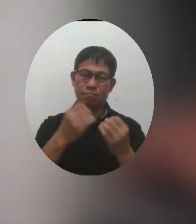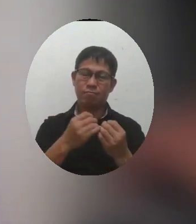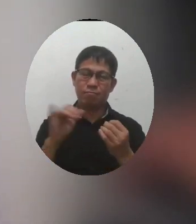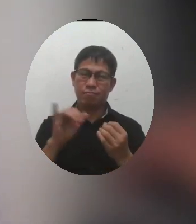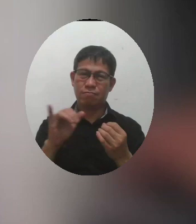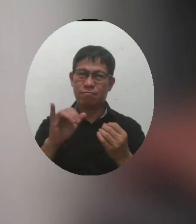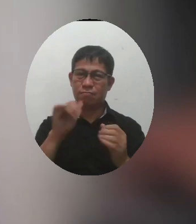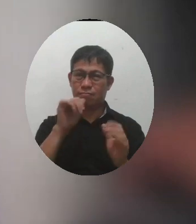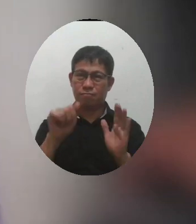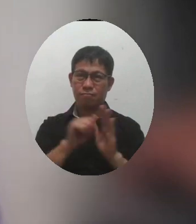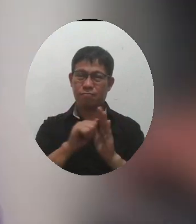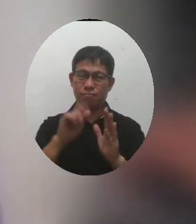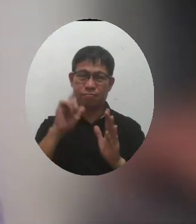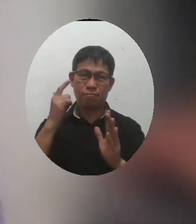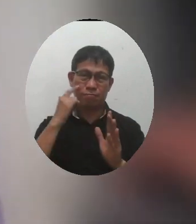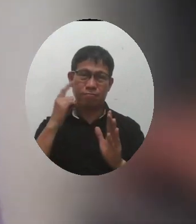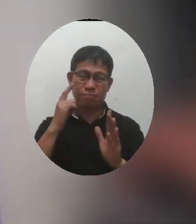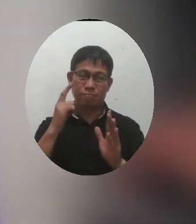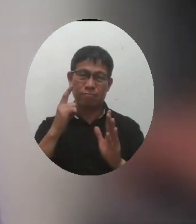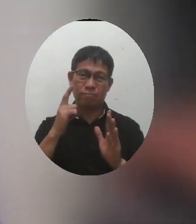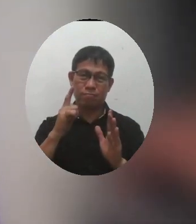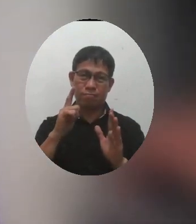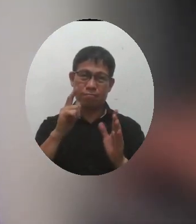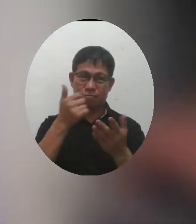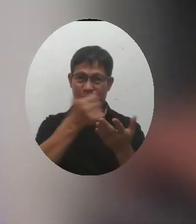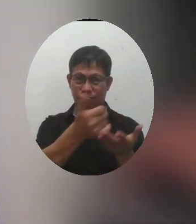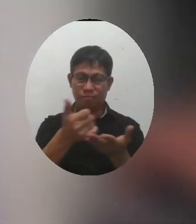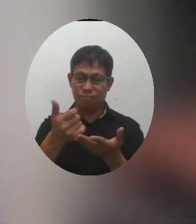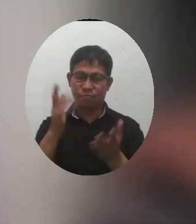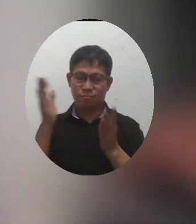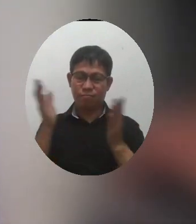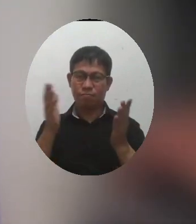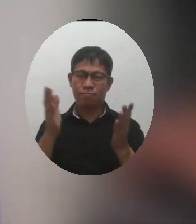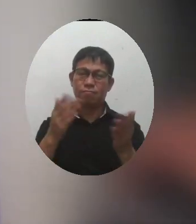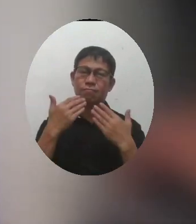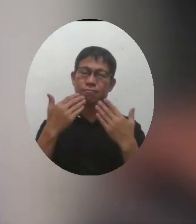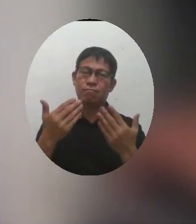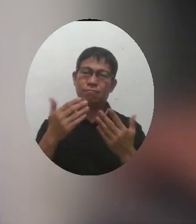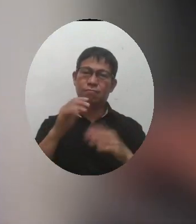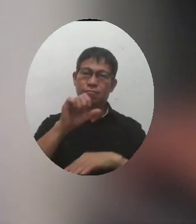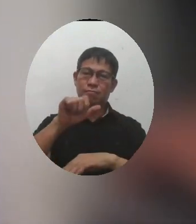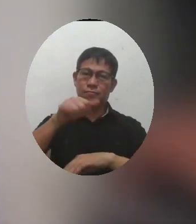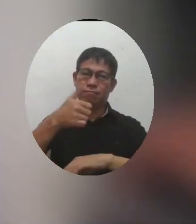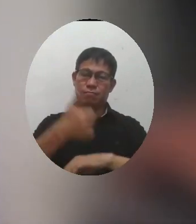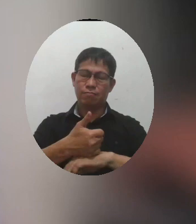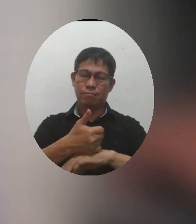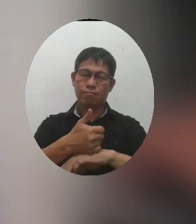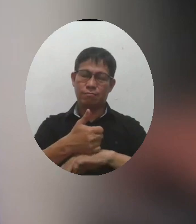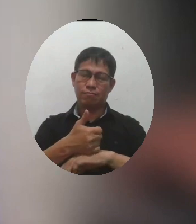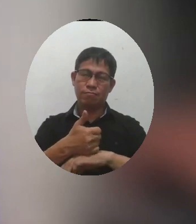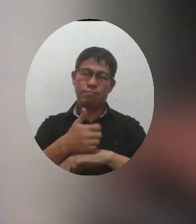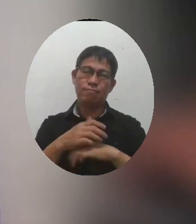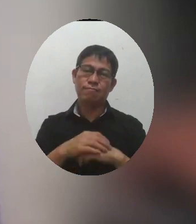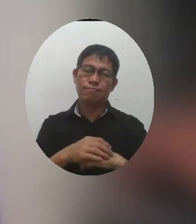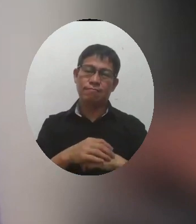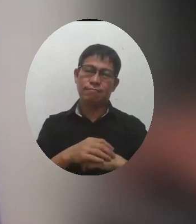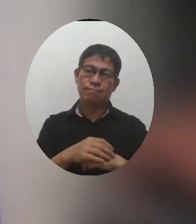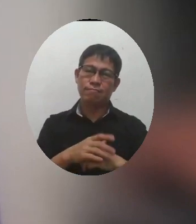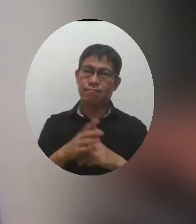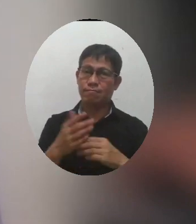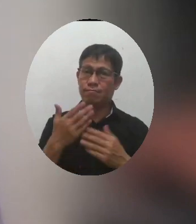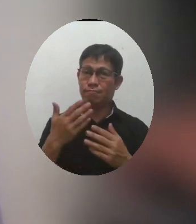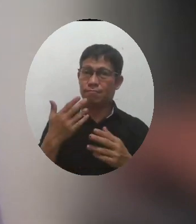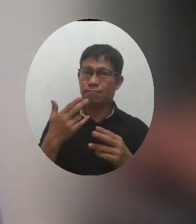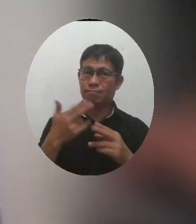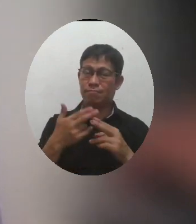or public man, na katulong natin sa public service. Salamat lalong-lalo na sa SM Foundation. Sa ngala ng kapwa